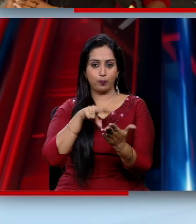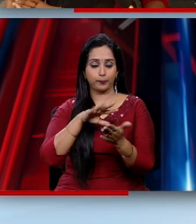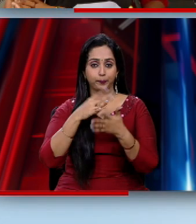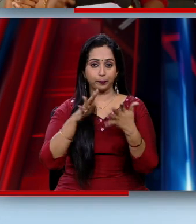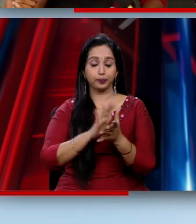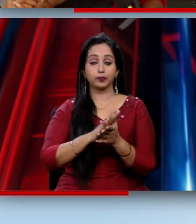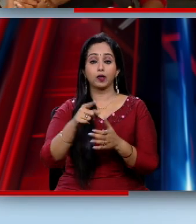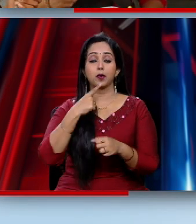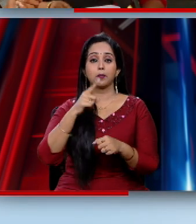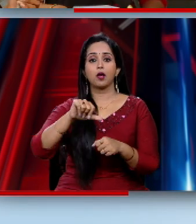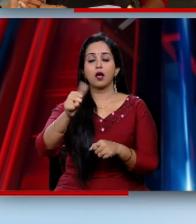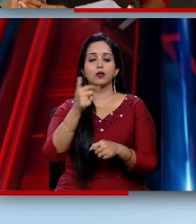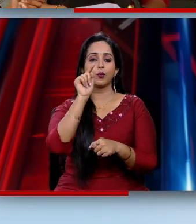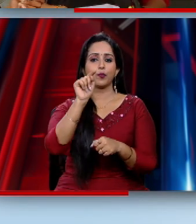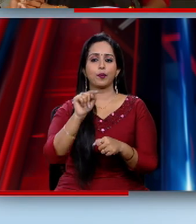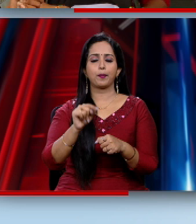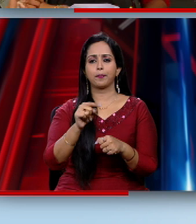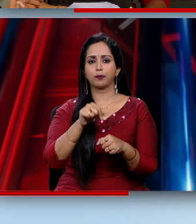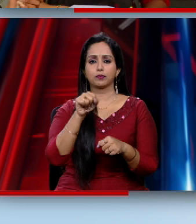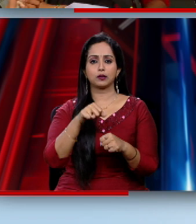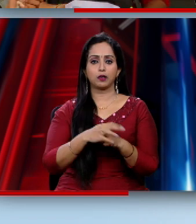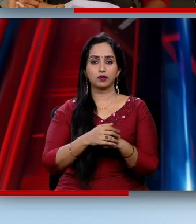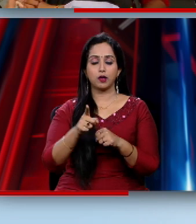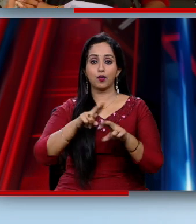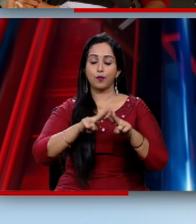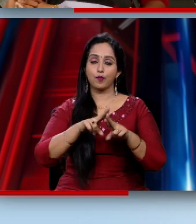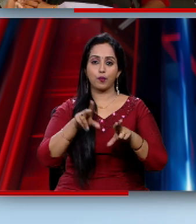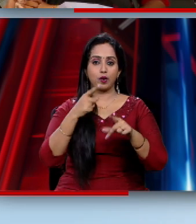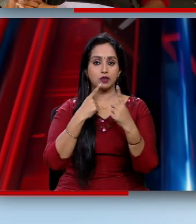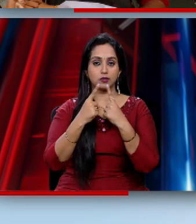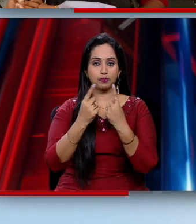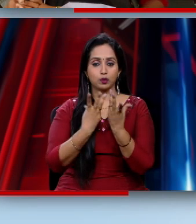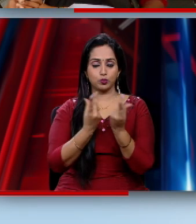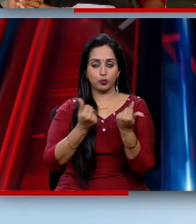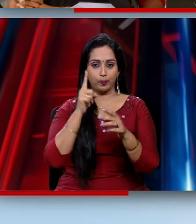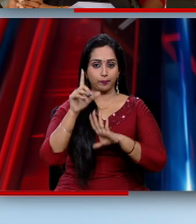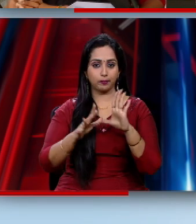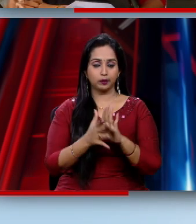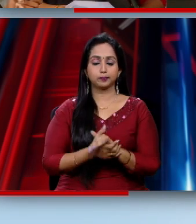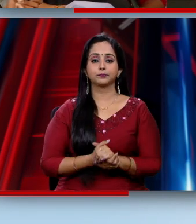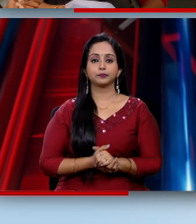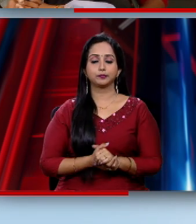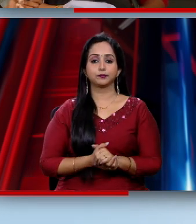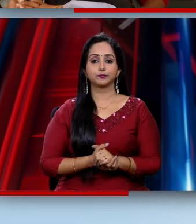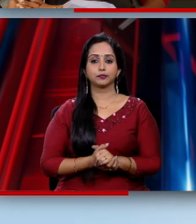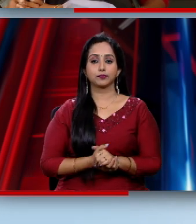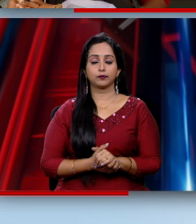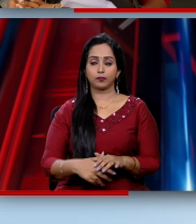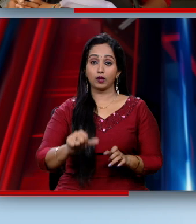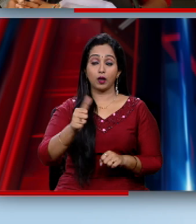അവരുന്നയിച്ചിട്ടുള്ള വേറെ ചില നിർദ്ദേശങ്ങൾ കൂടിയുണ്ട്, അതും പരിഹരിച്ച് നടപ്പാക്കും. മറ്റൊരു കാര്യം,